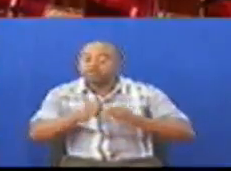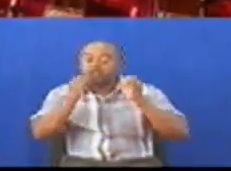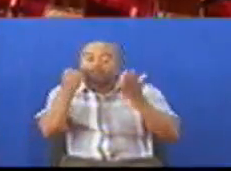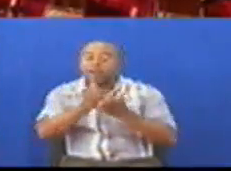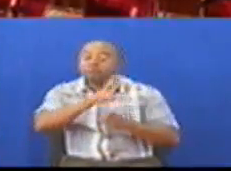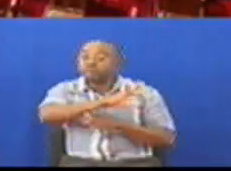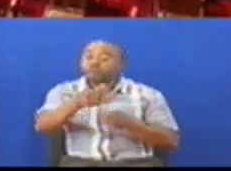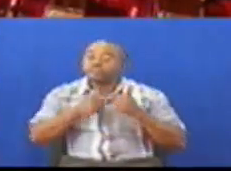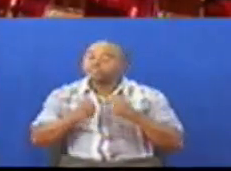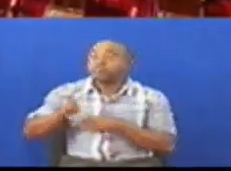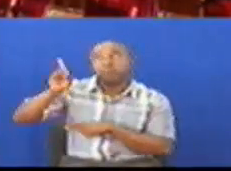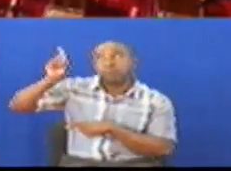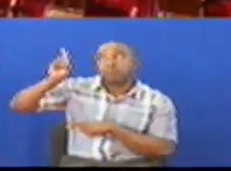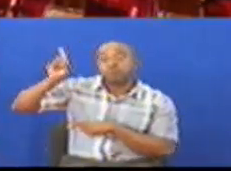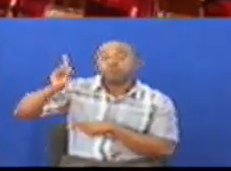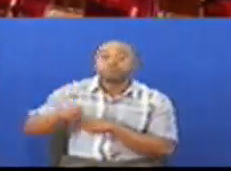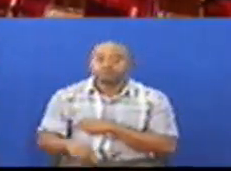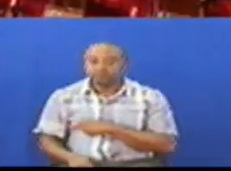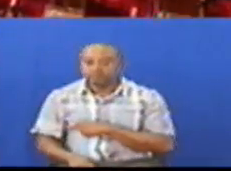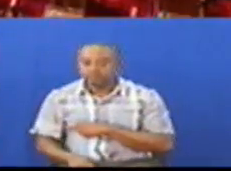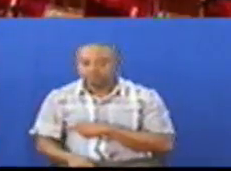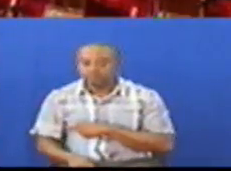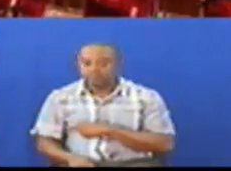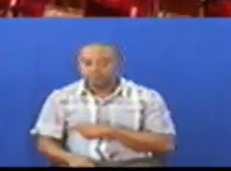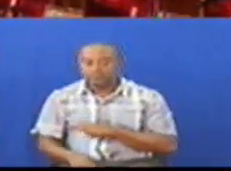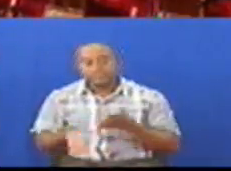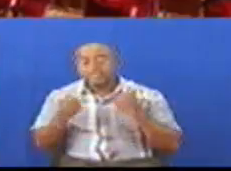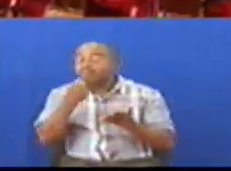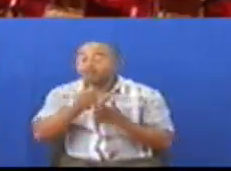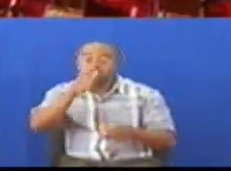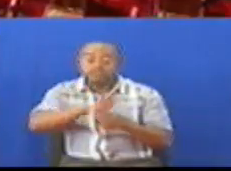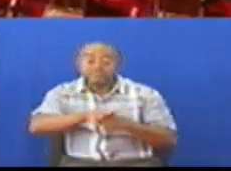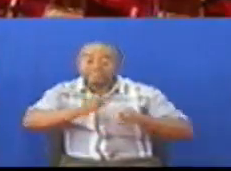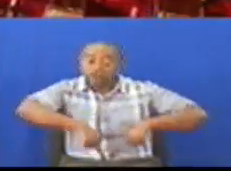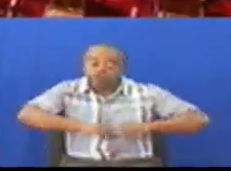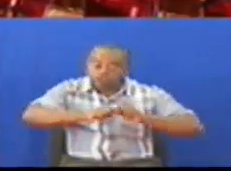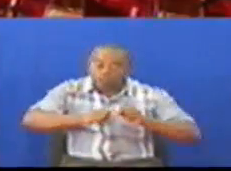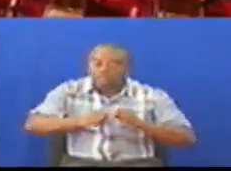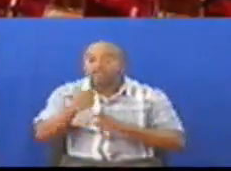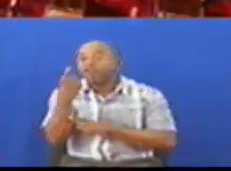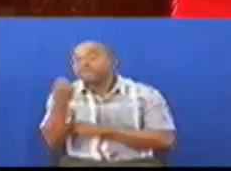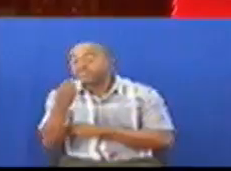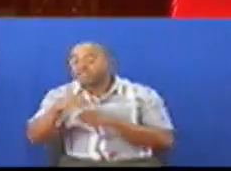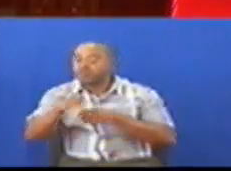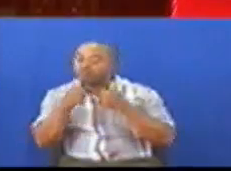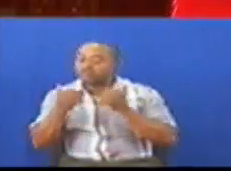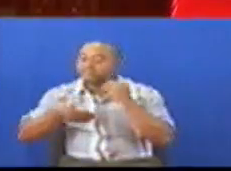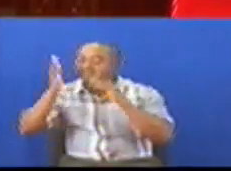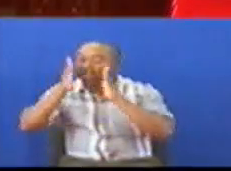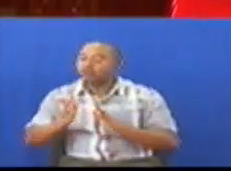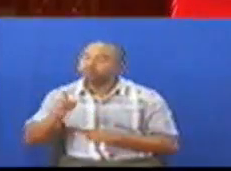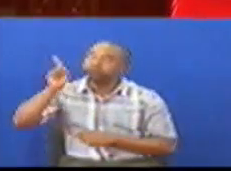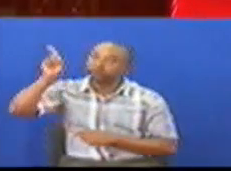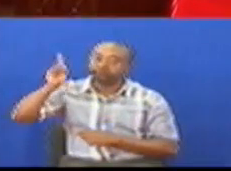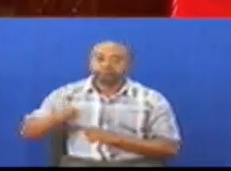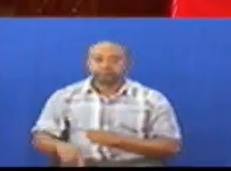yanayohusu maendeleo ya halmashauri zao. Badala yake maamuzi mengi ya kiutawala na kifedha yanatolewa serikali kuu na utendaji wa halmashauri nyingi